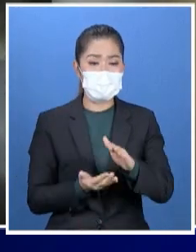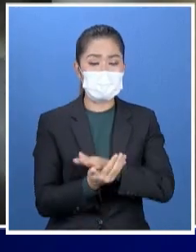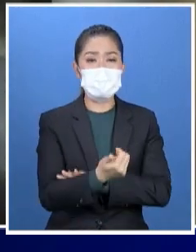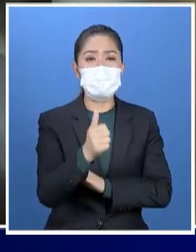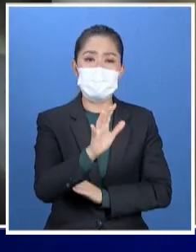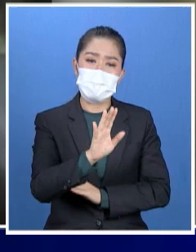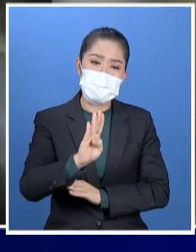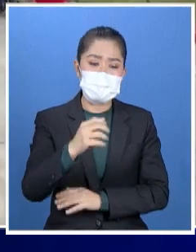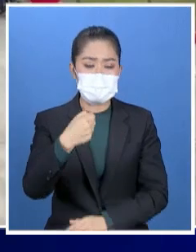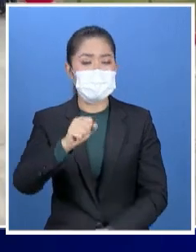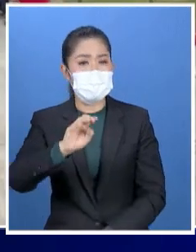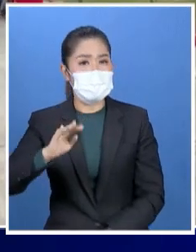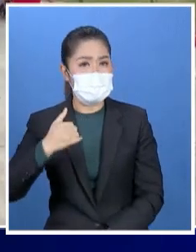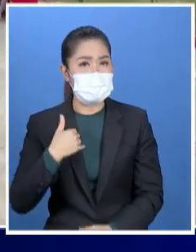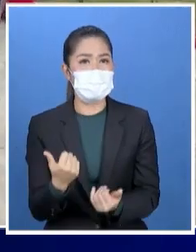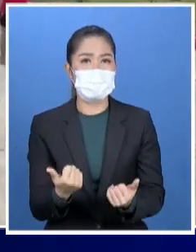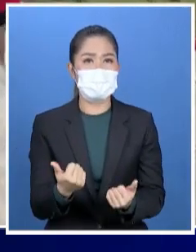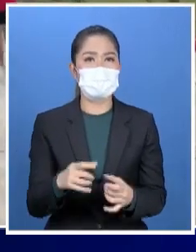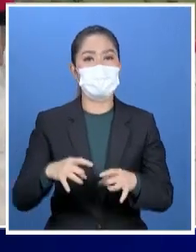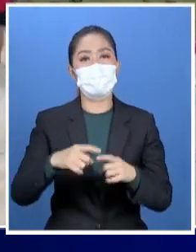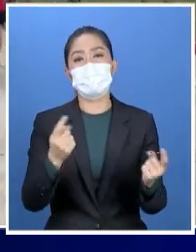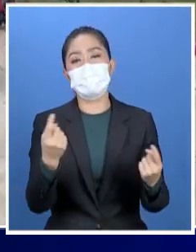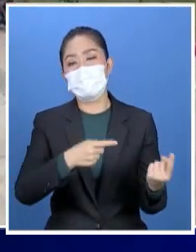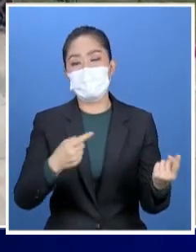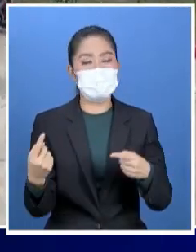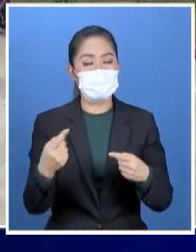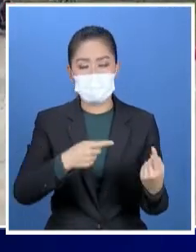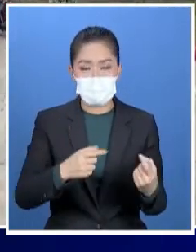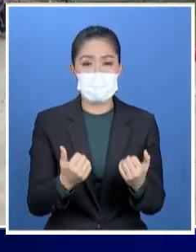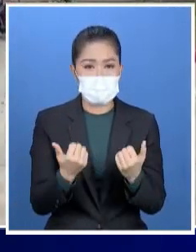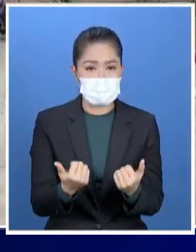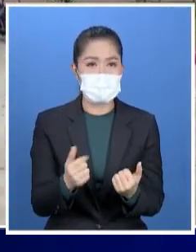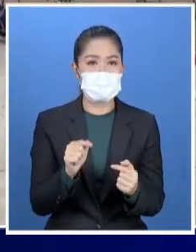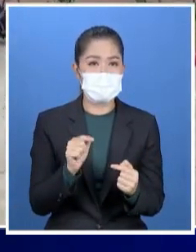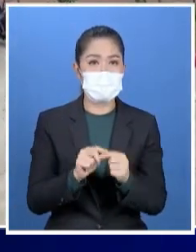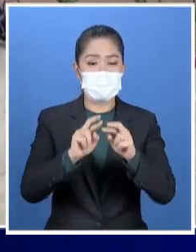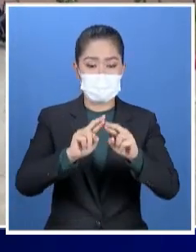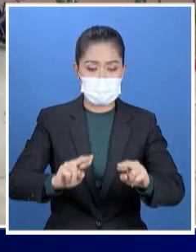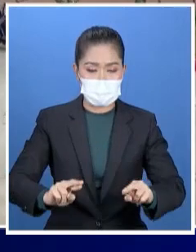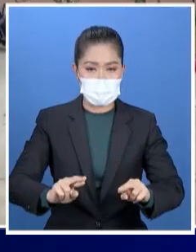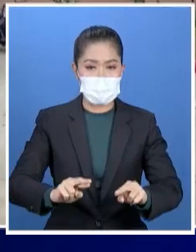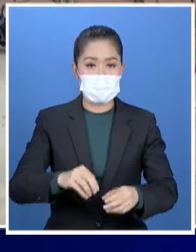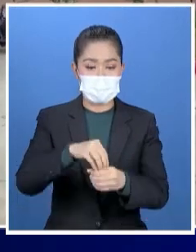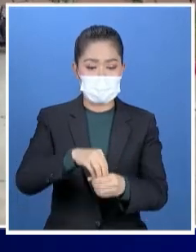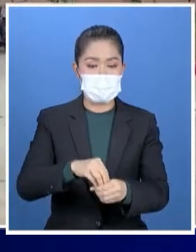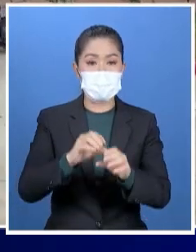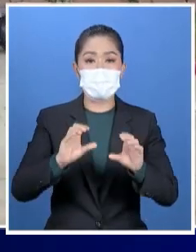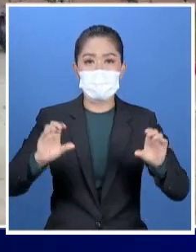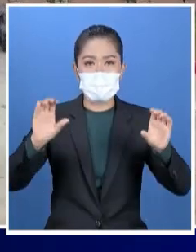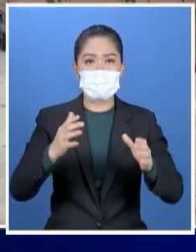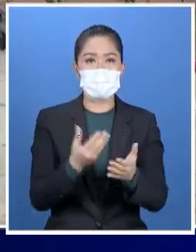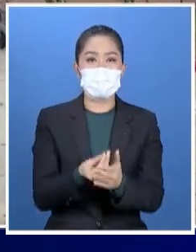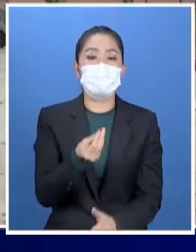ที่อื่นนะ5บาท10บาทเท่านั้นเองสุดท้ายก็เลยเกิดการโต้เถียงกันเกิดขึ้นนะคะแล้วสุดท้ายทางร้านที่อยู่ในสถานที่ราชการย